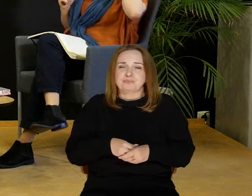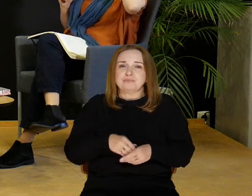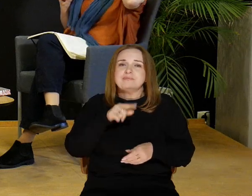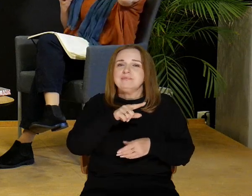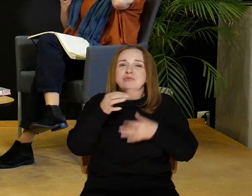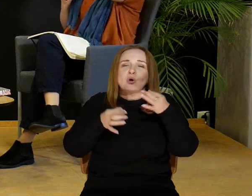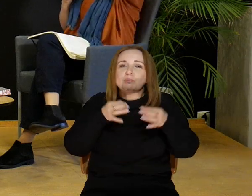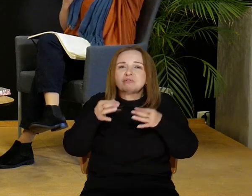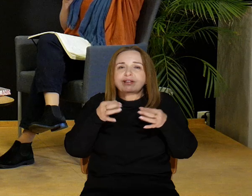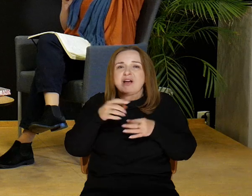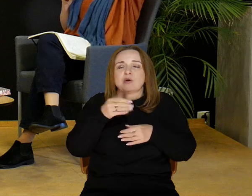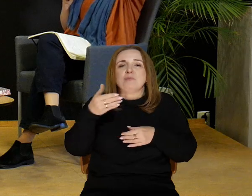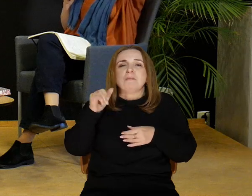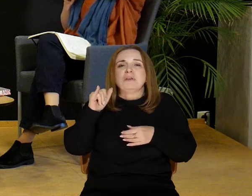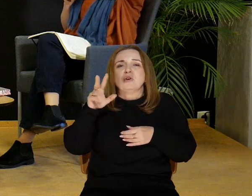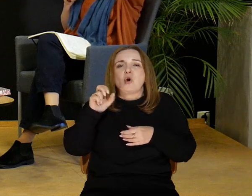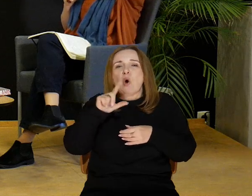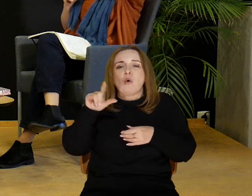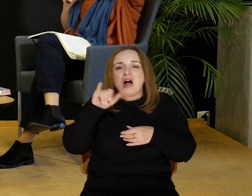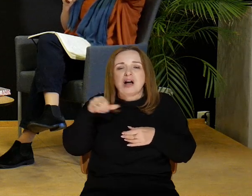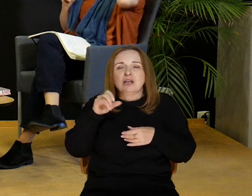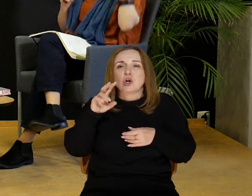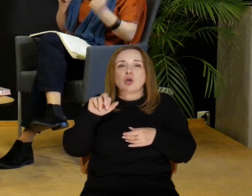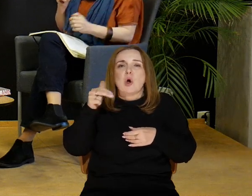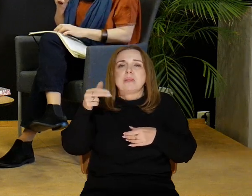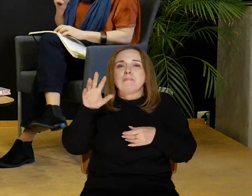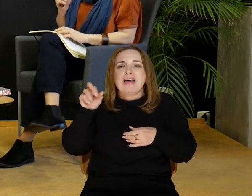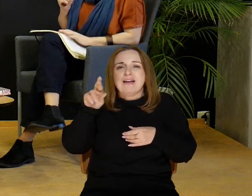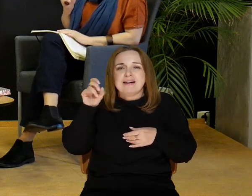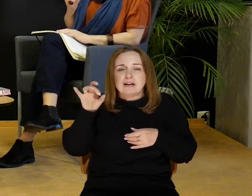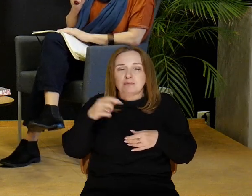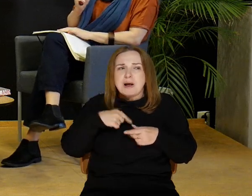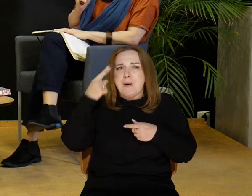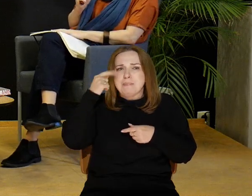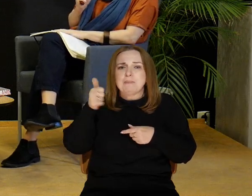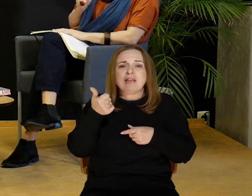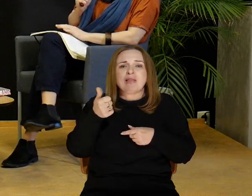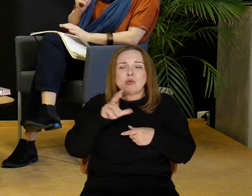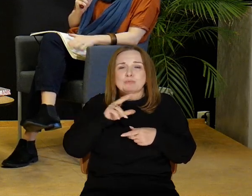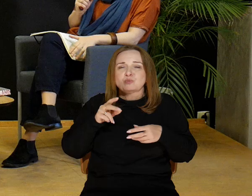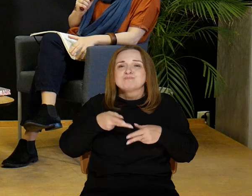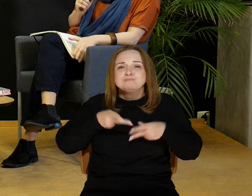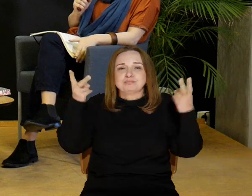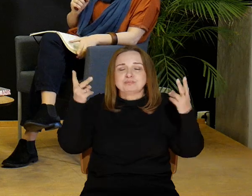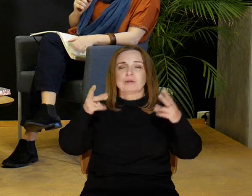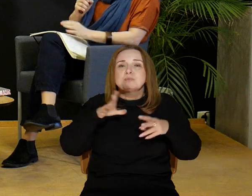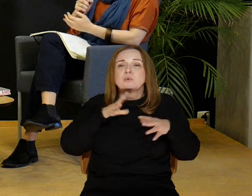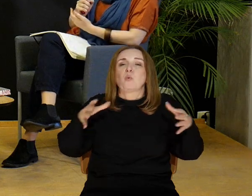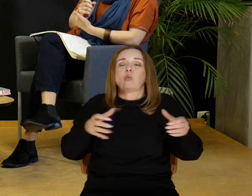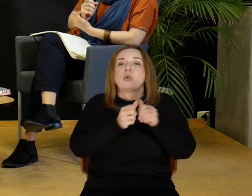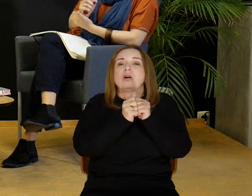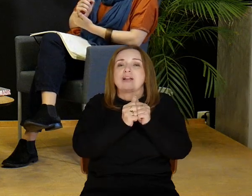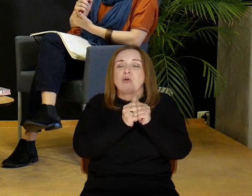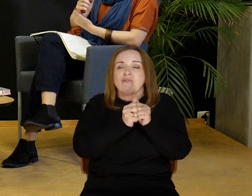Wspomniałeś Mikołaja Grünberga, ja pamiętam takie jedną relację ocalałej z zagłady mieszkającej